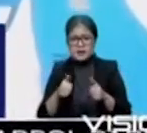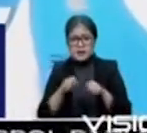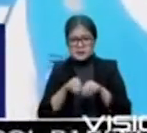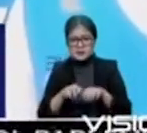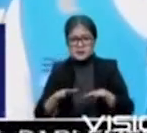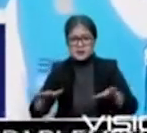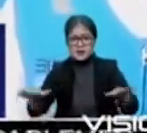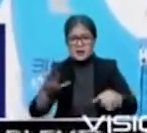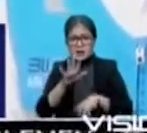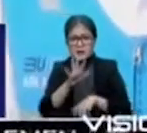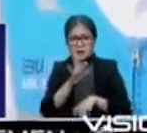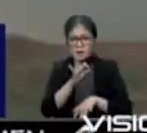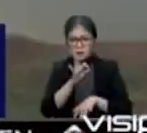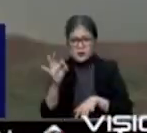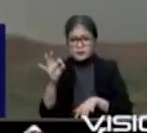50.000